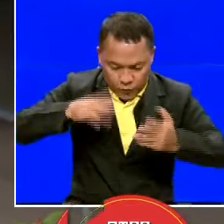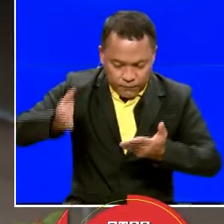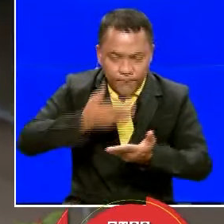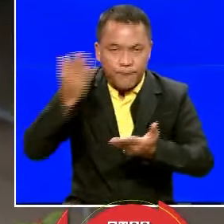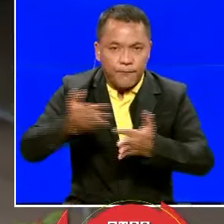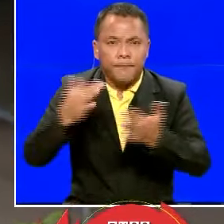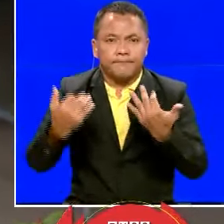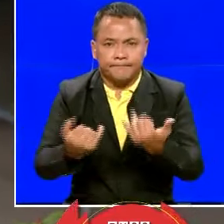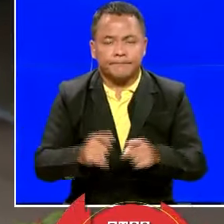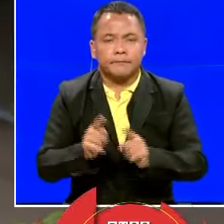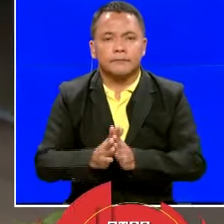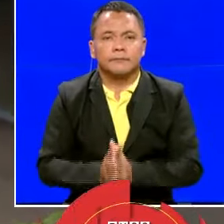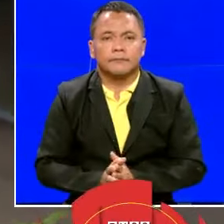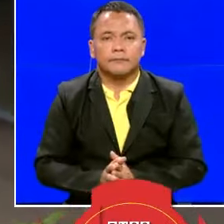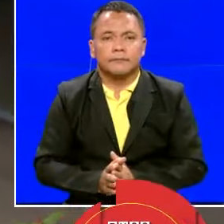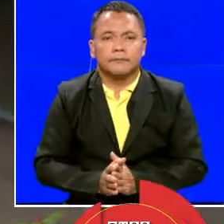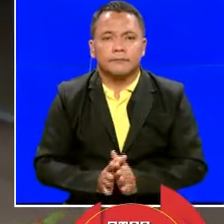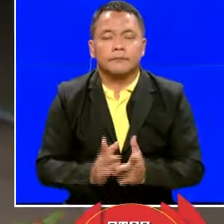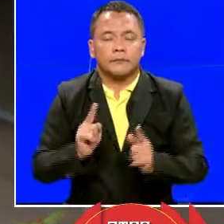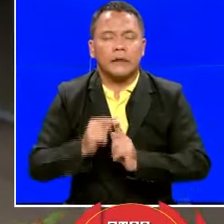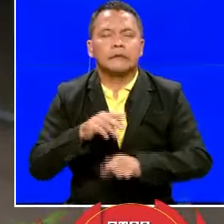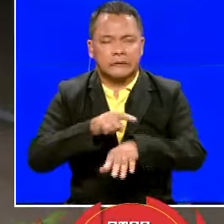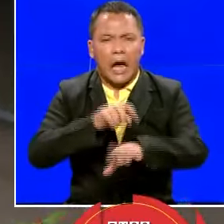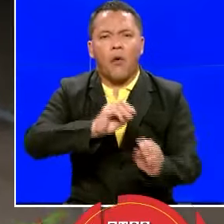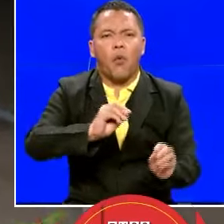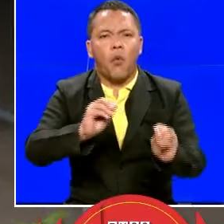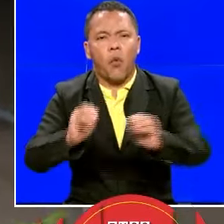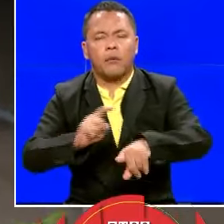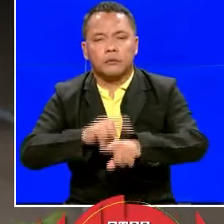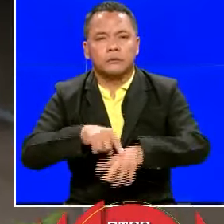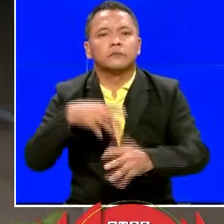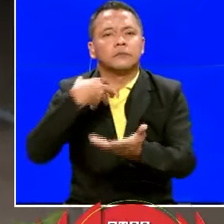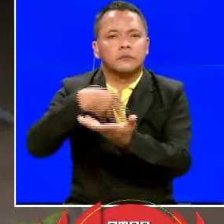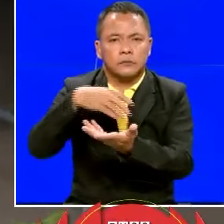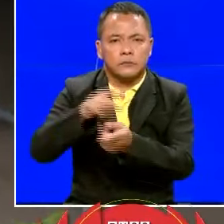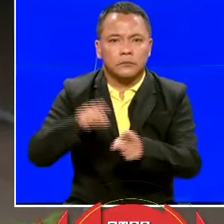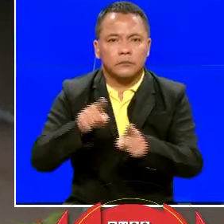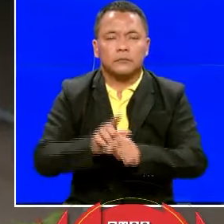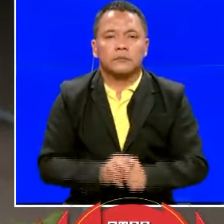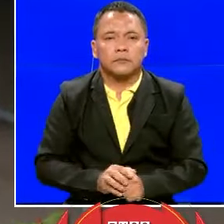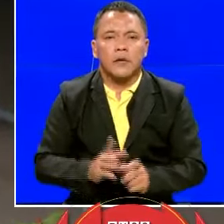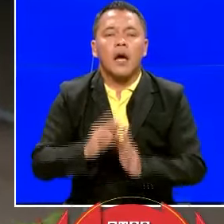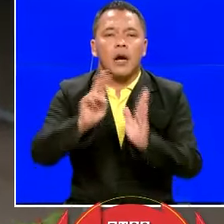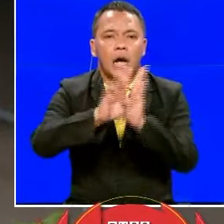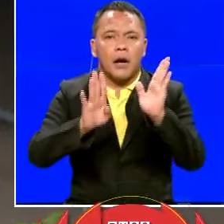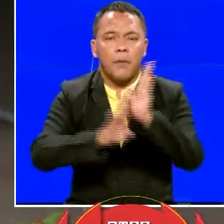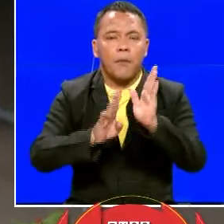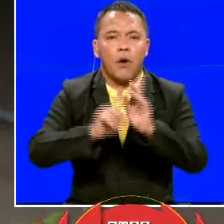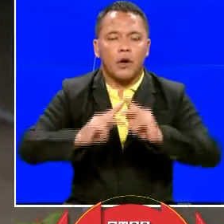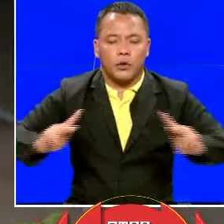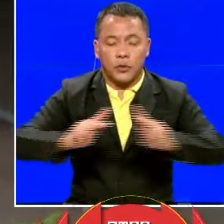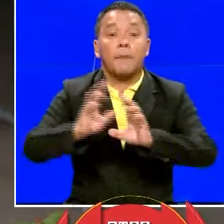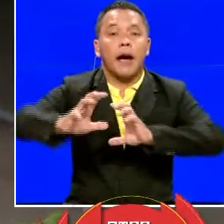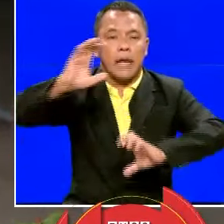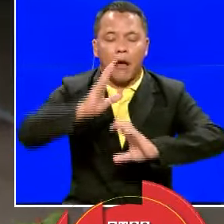ารค่ะซึ่งการที่เกิดความล่าช้าในขณะนี้นะคะก็มีรายงานว่าเกิดจากระบบทะเบียนของกระทรวงมห